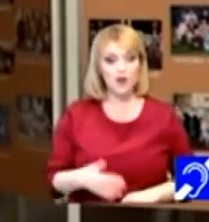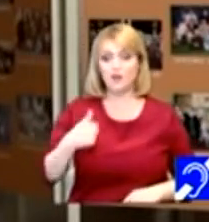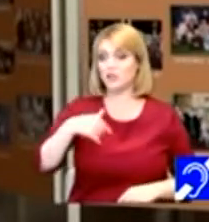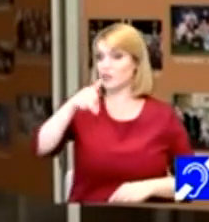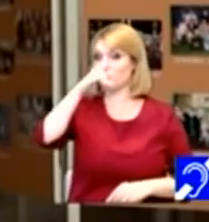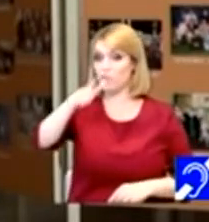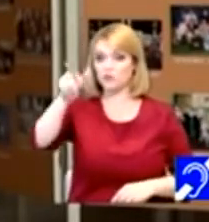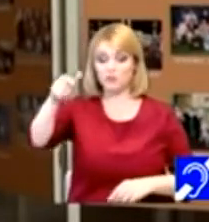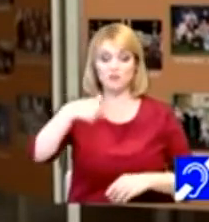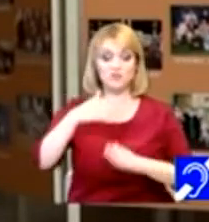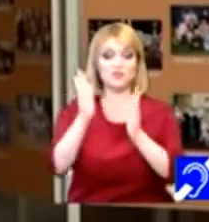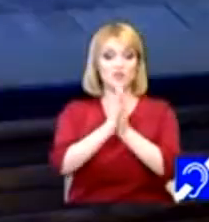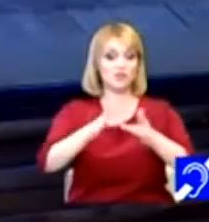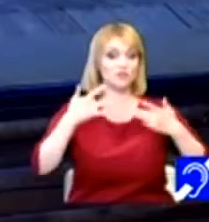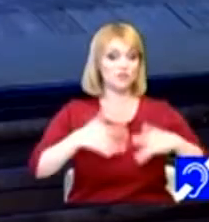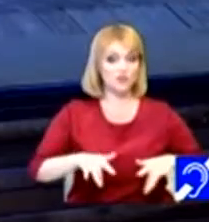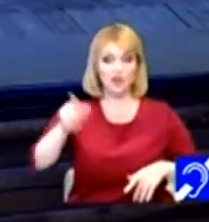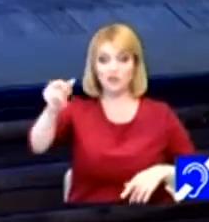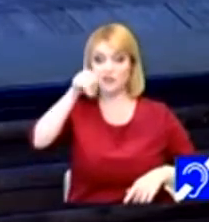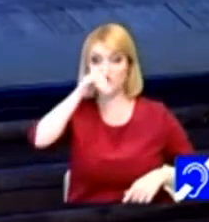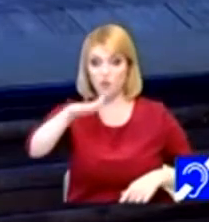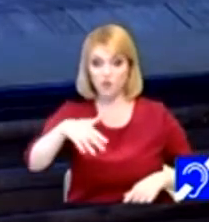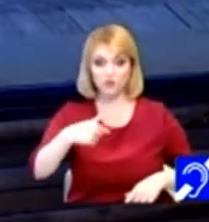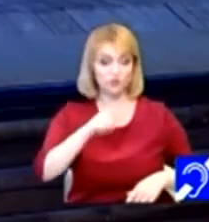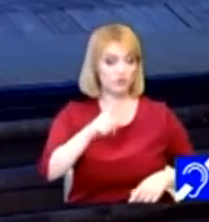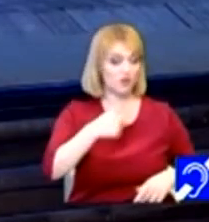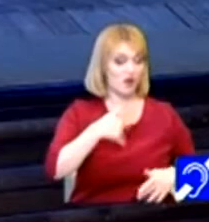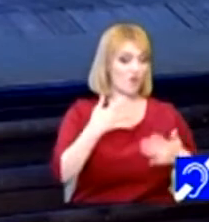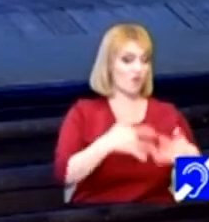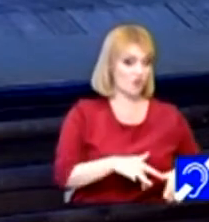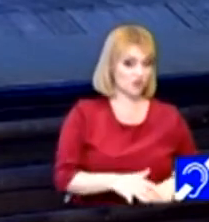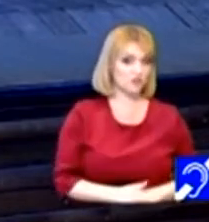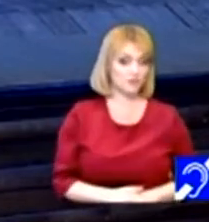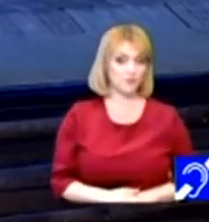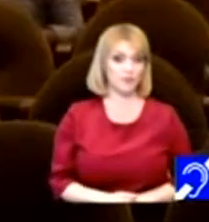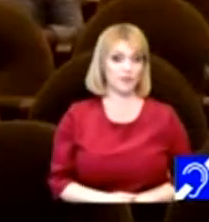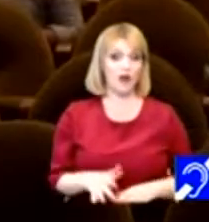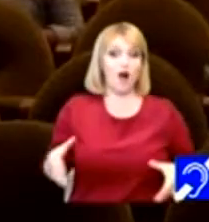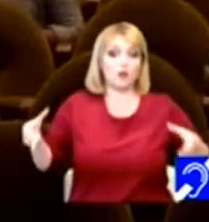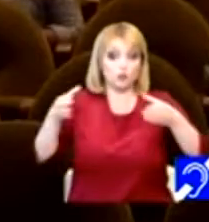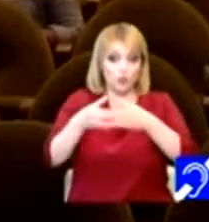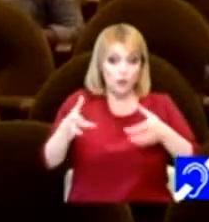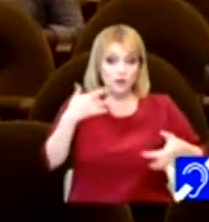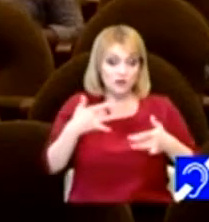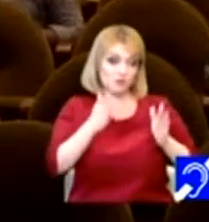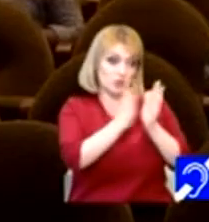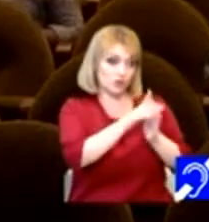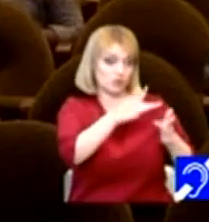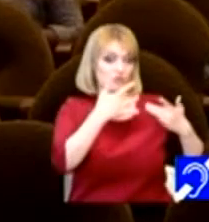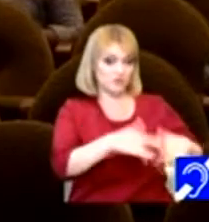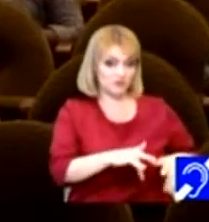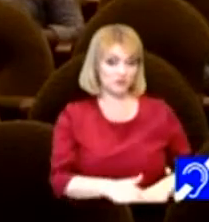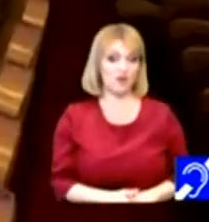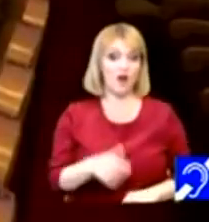demisia acel care nu mi-a dat-o. Trupa de actori a teatrului cere intervenția Ministerului Culturii. Artiștii spun că nu vor merge la muncă până